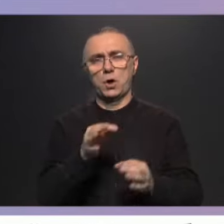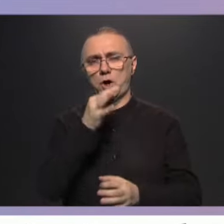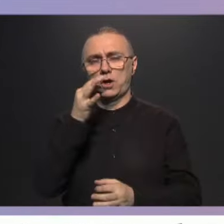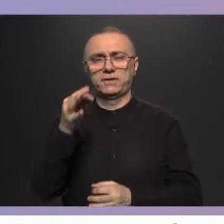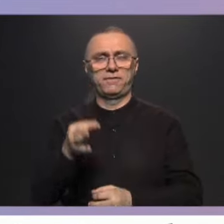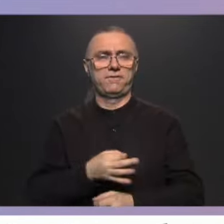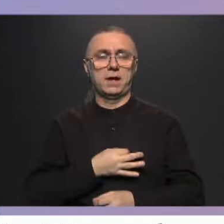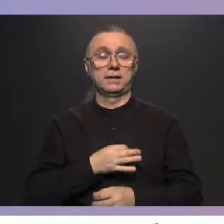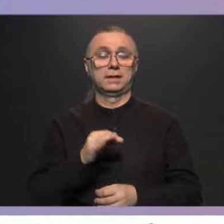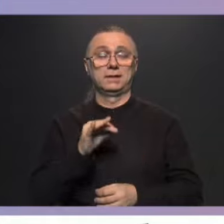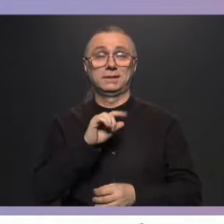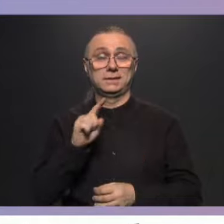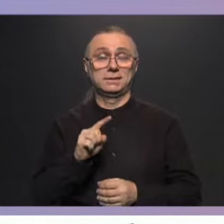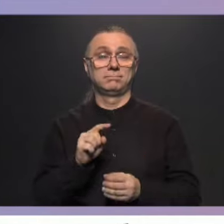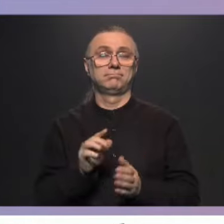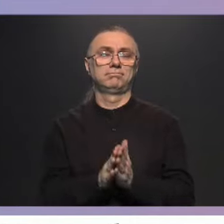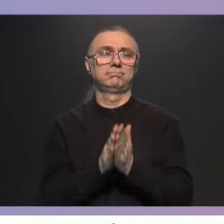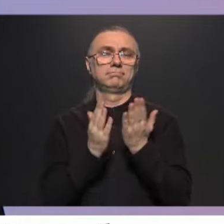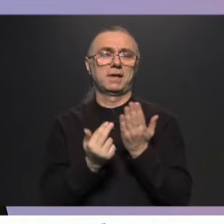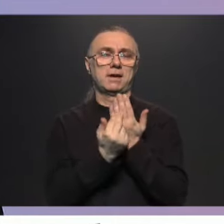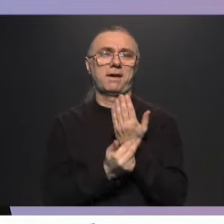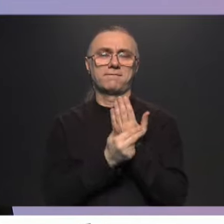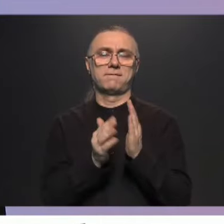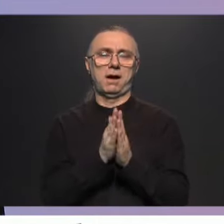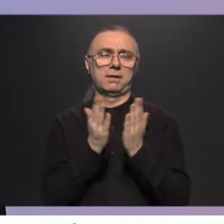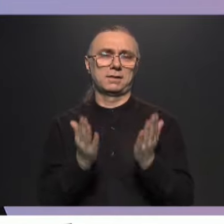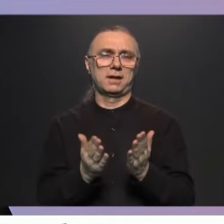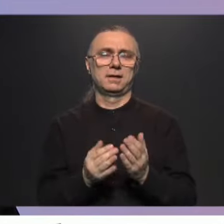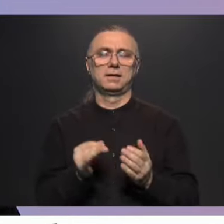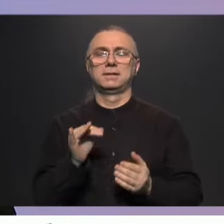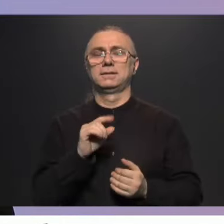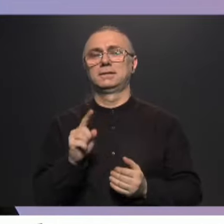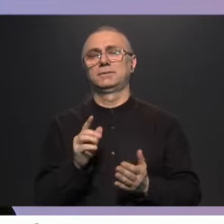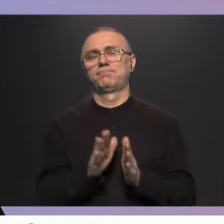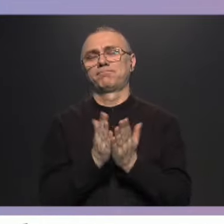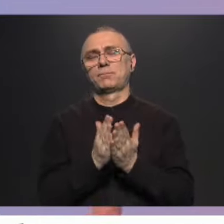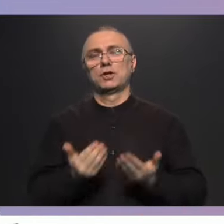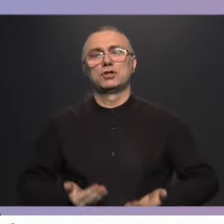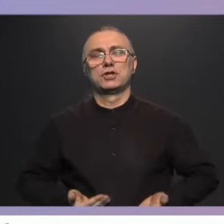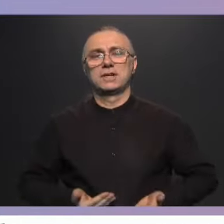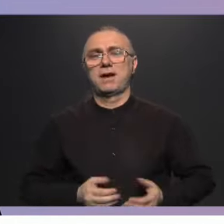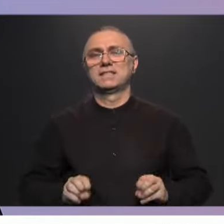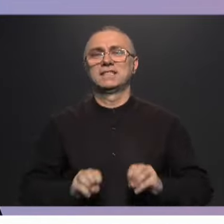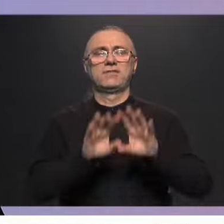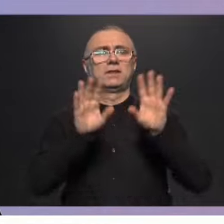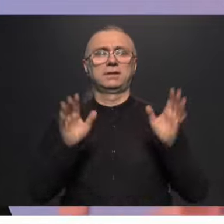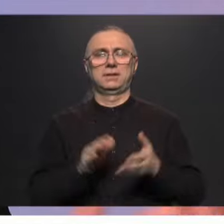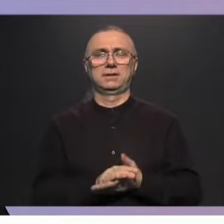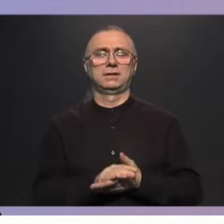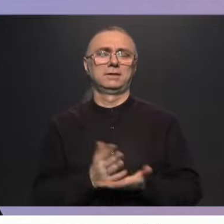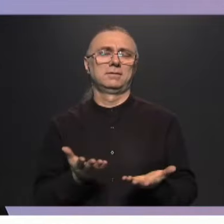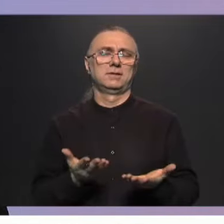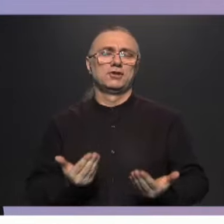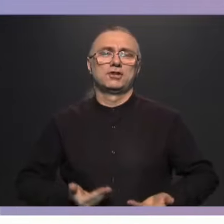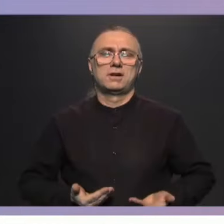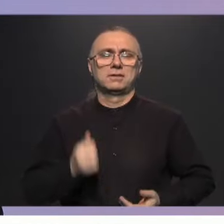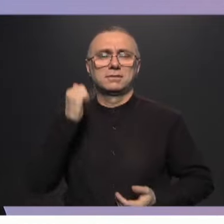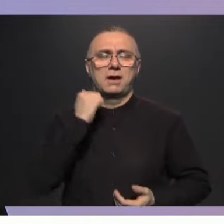из святых писаний, из жития святых. Огромный пласт литературы, в том числе и старцы, которые